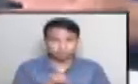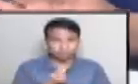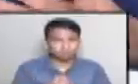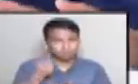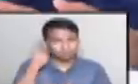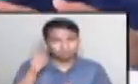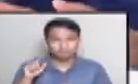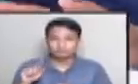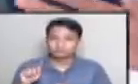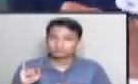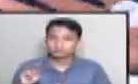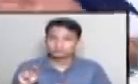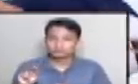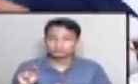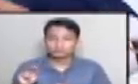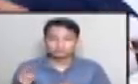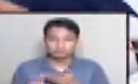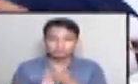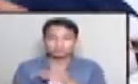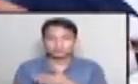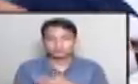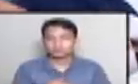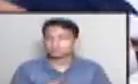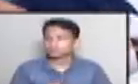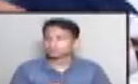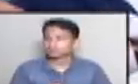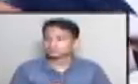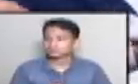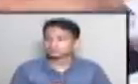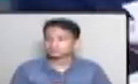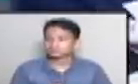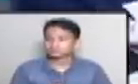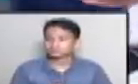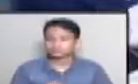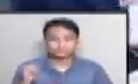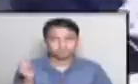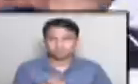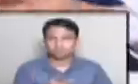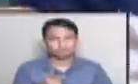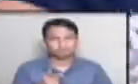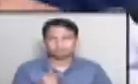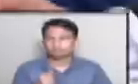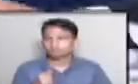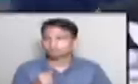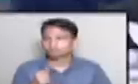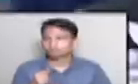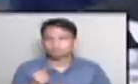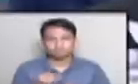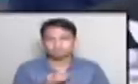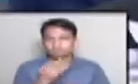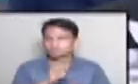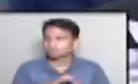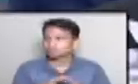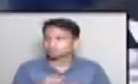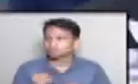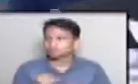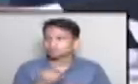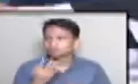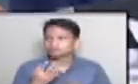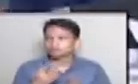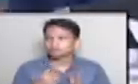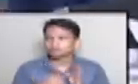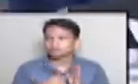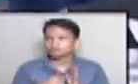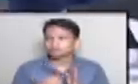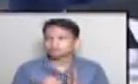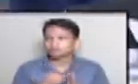sa BAR, yung po ibabalik. Di ba? Yes. Babalik lahat yun. Kung magkano yung... Dapat ikwentahin nyo na, sir. Kwentahin nyo, ilang buwan na